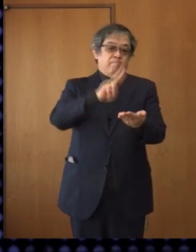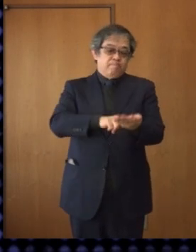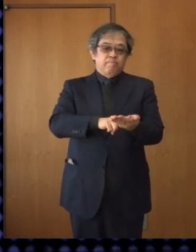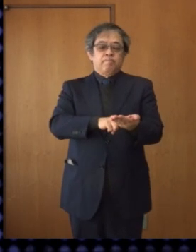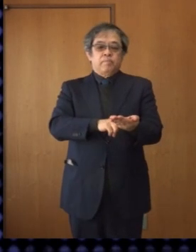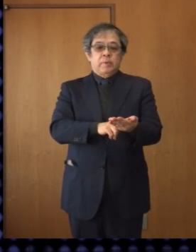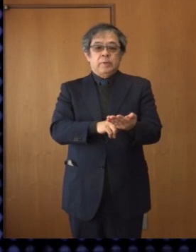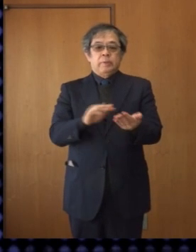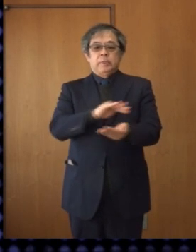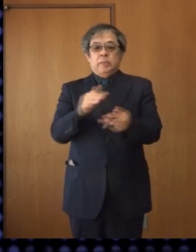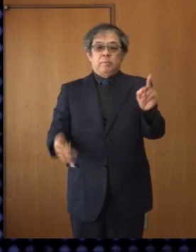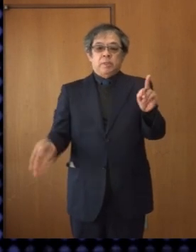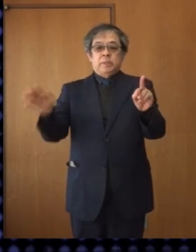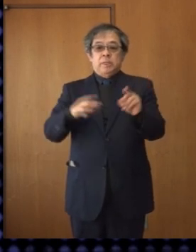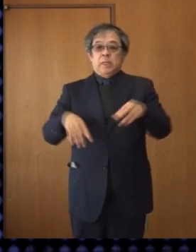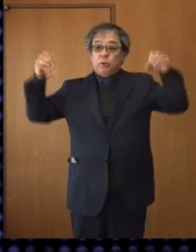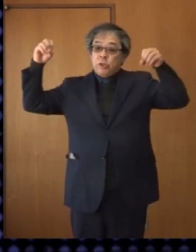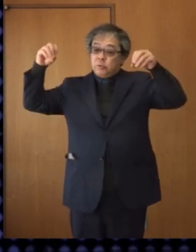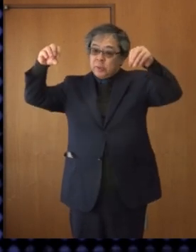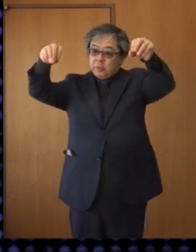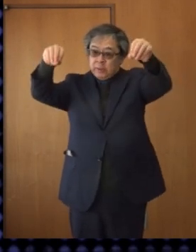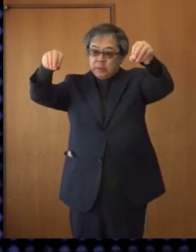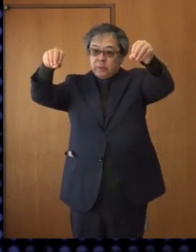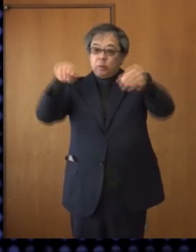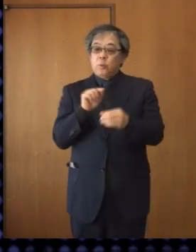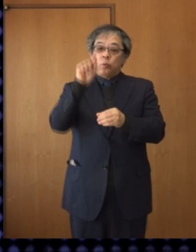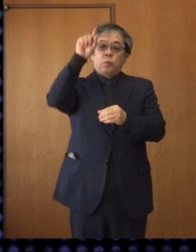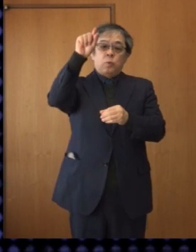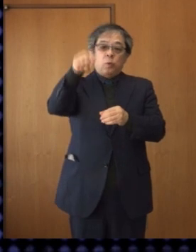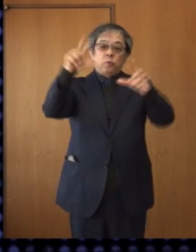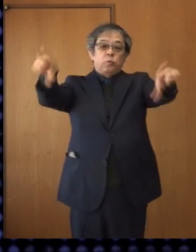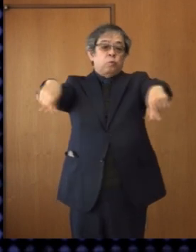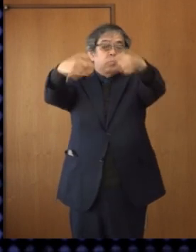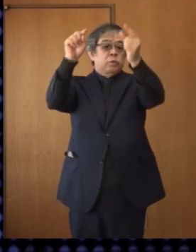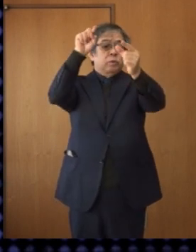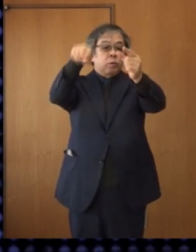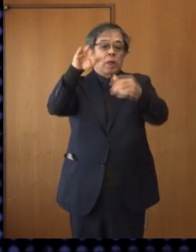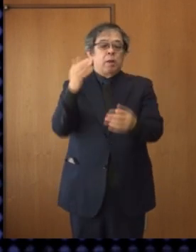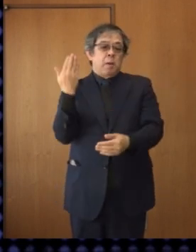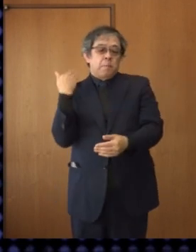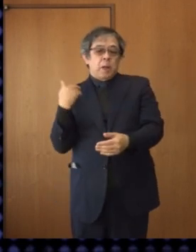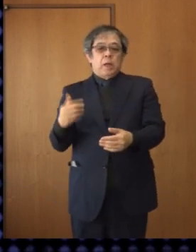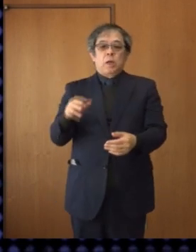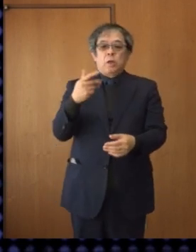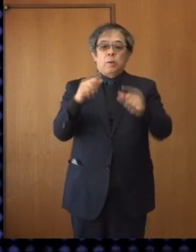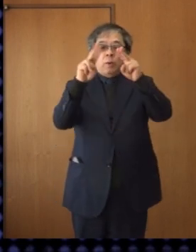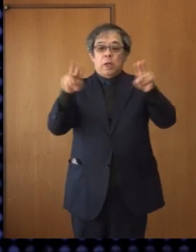多摩センターイルミネーションのセンターランドツリーが富士見町寄贈のもみの木